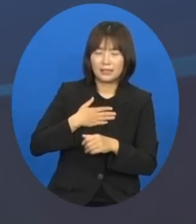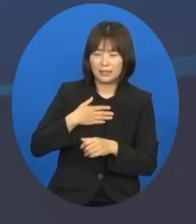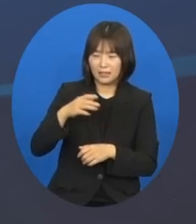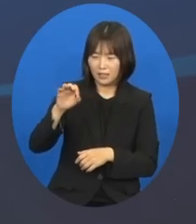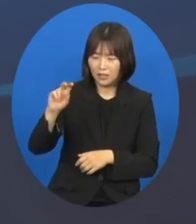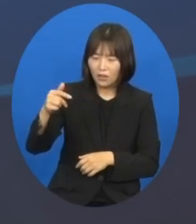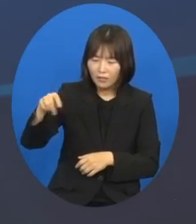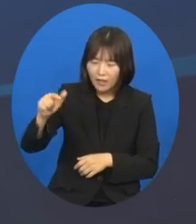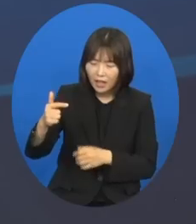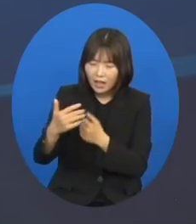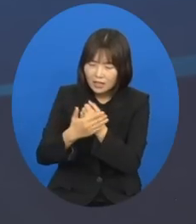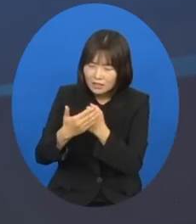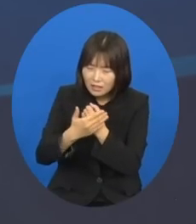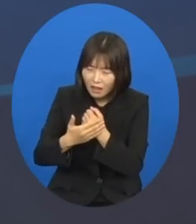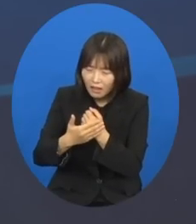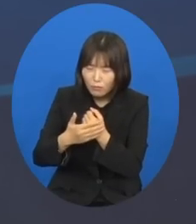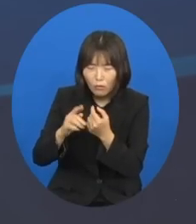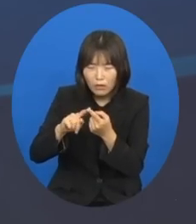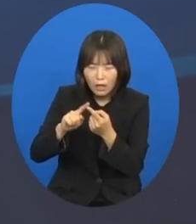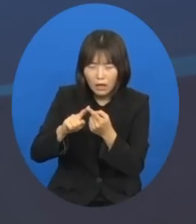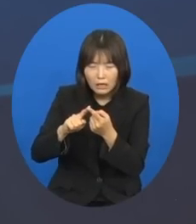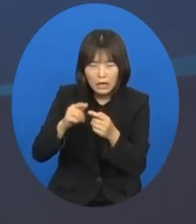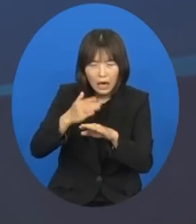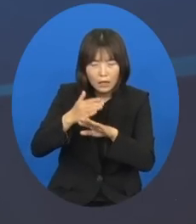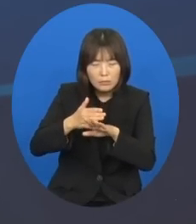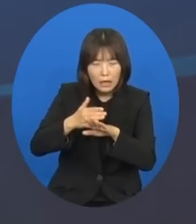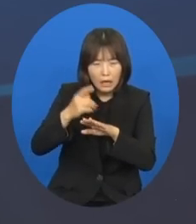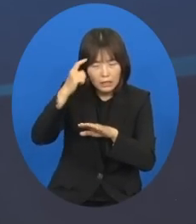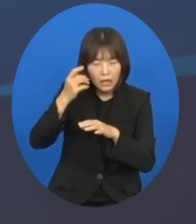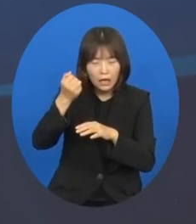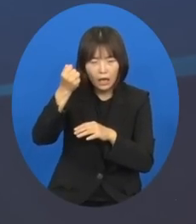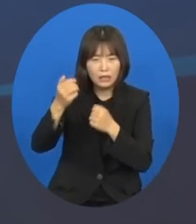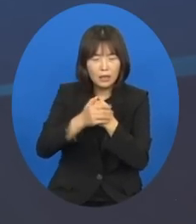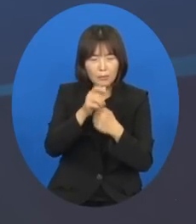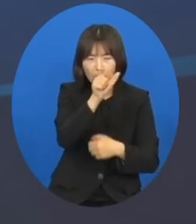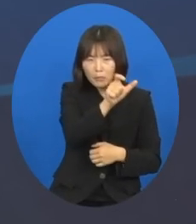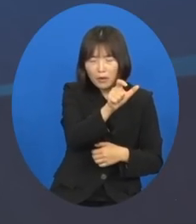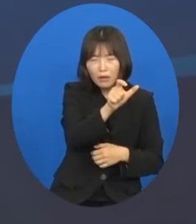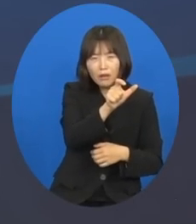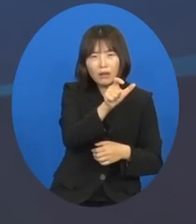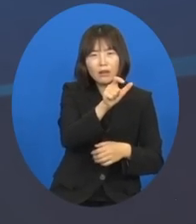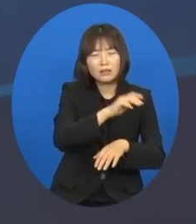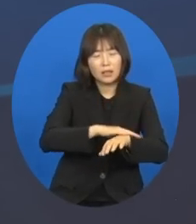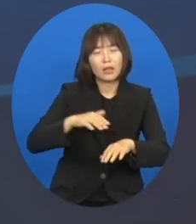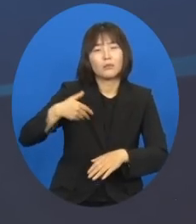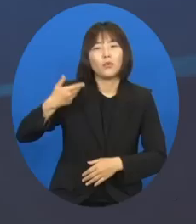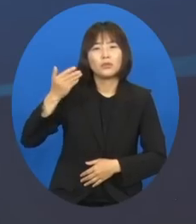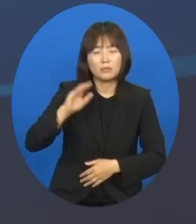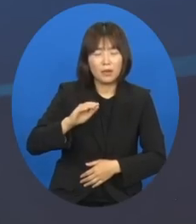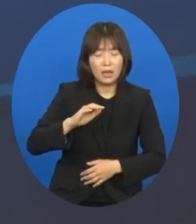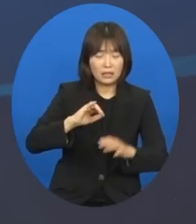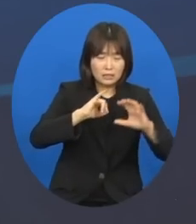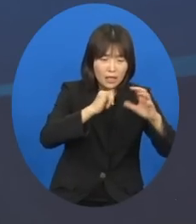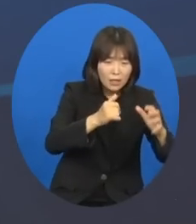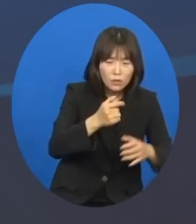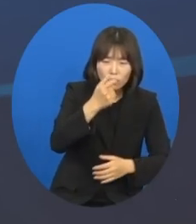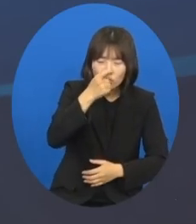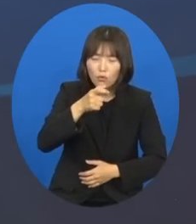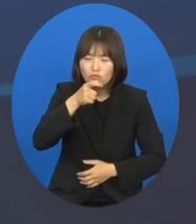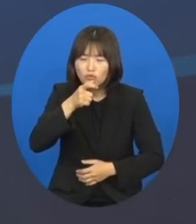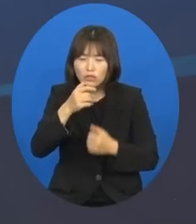고객들에게 감사하다고 썼는지 몰라도 은혜를 잊어버리지 않으려고 몸부림치고 있는데 여러분은이